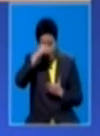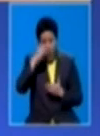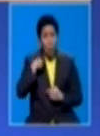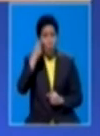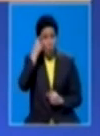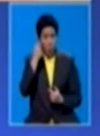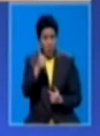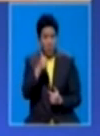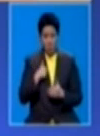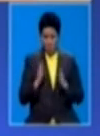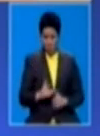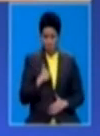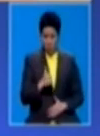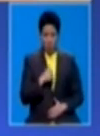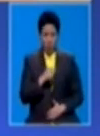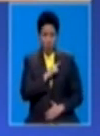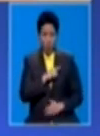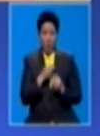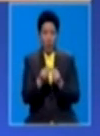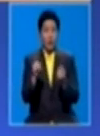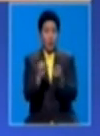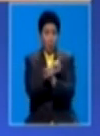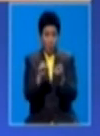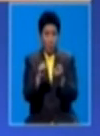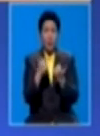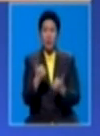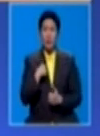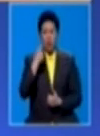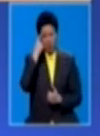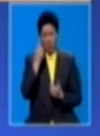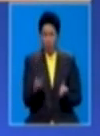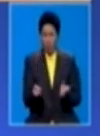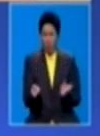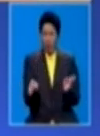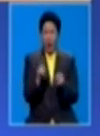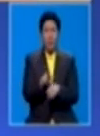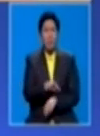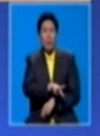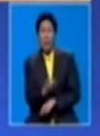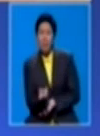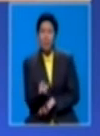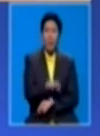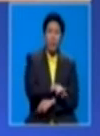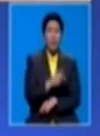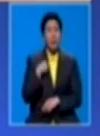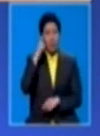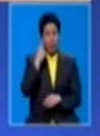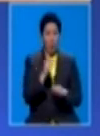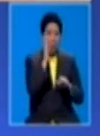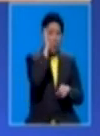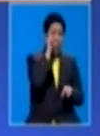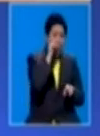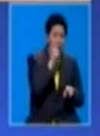รู้คู่คุณธรรมมีความรับผิดชอบที่ดีต่อสังคมและตัวเองตอนนี้ผมรู้สึกว่ามันกลับกันอยู่นะฮะคือบางทีพ่อแม่ก็ต้องไปสอนหนัง